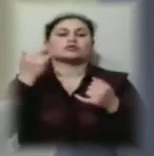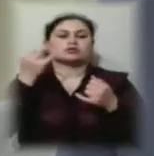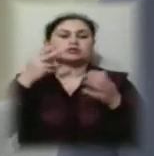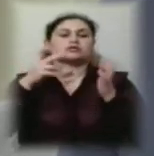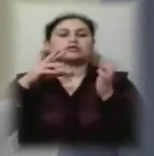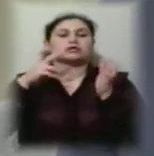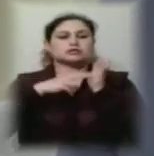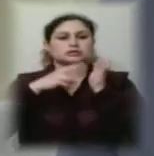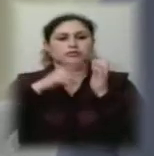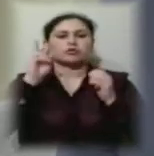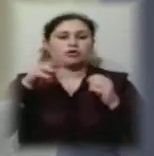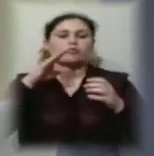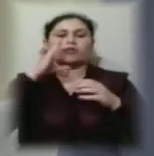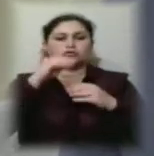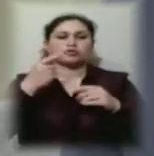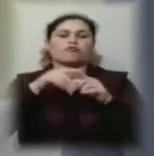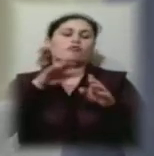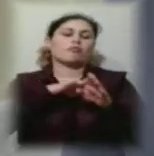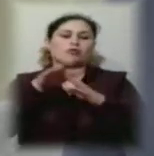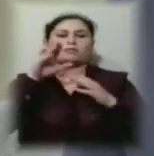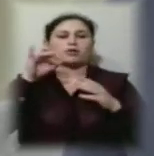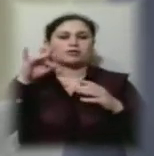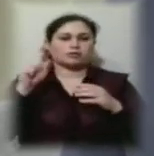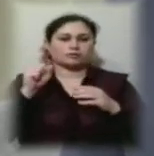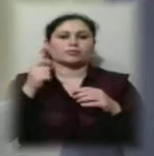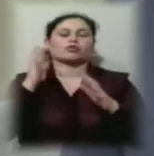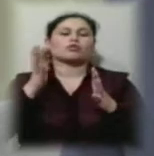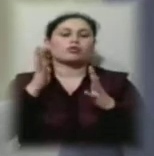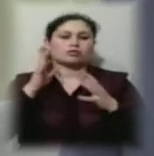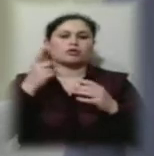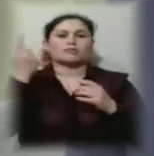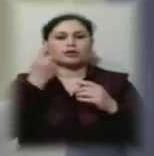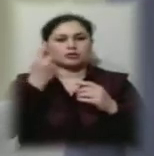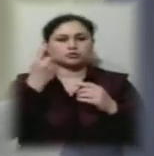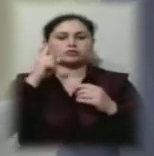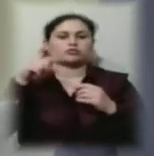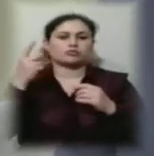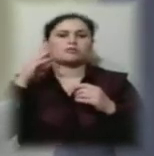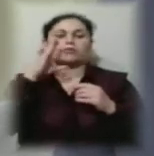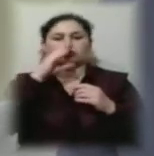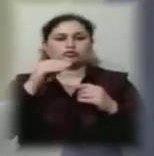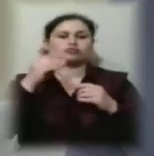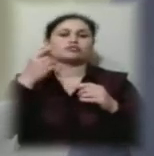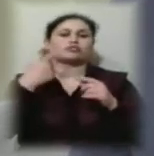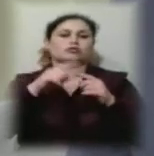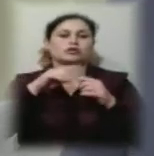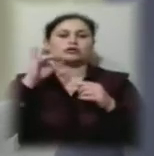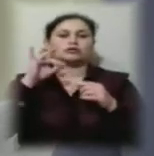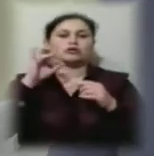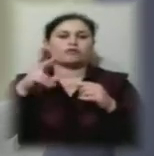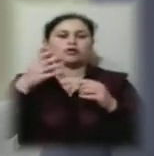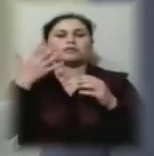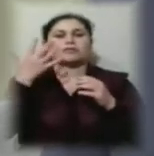в повній мірі, тобто лише перший тролейбусний маршрут, там інтервал руху складає близько 5-7 хвилин,